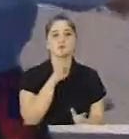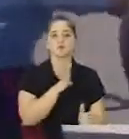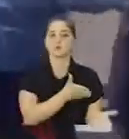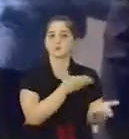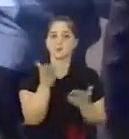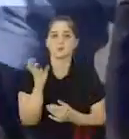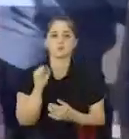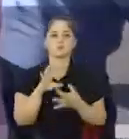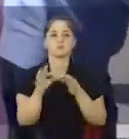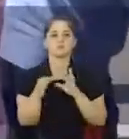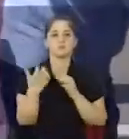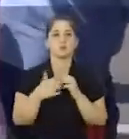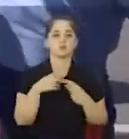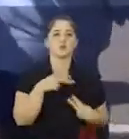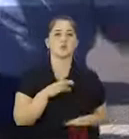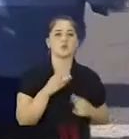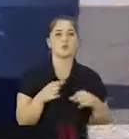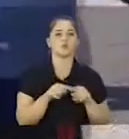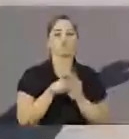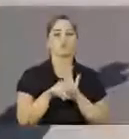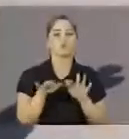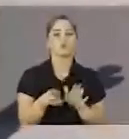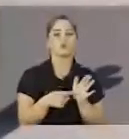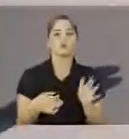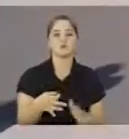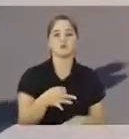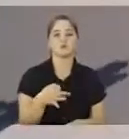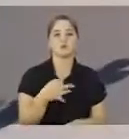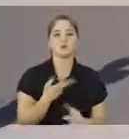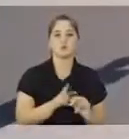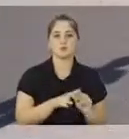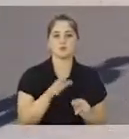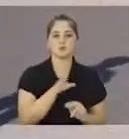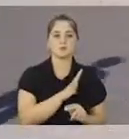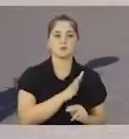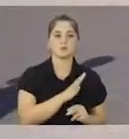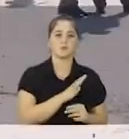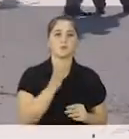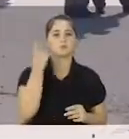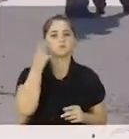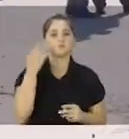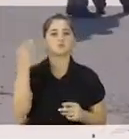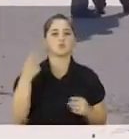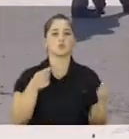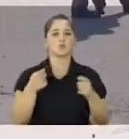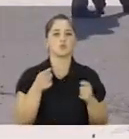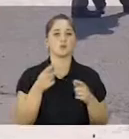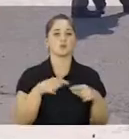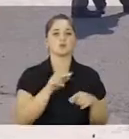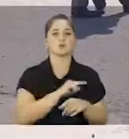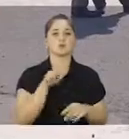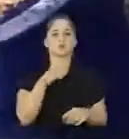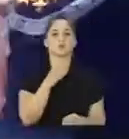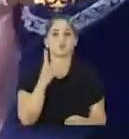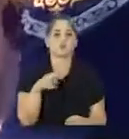приглашена на спартакиаду среди сотрудников органов внутренних дел Карагандинской области, которая состоялась по инициативе управления кадровой работы